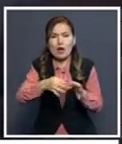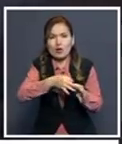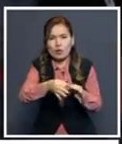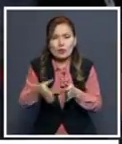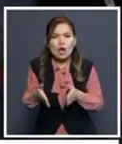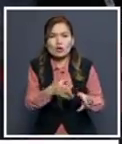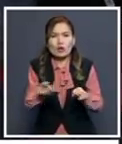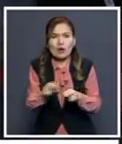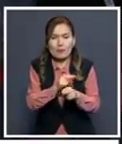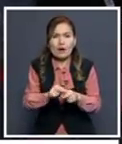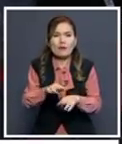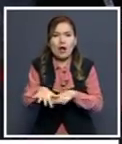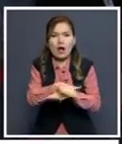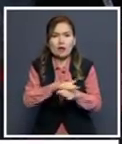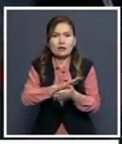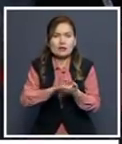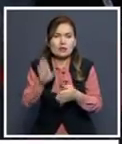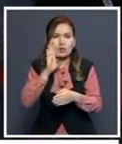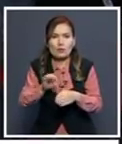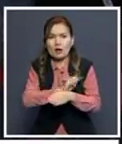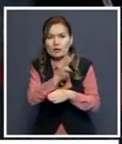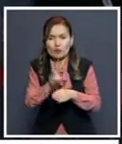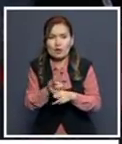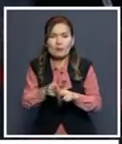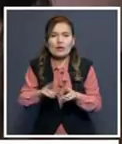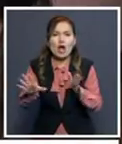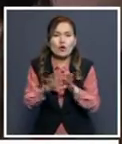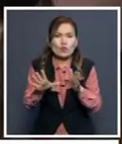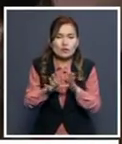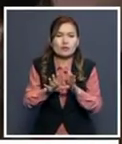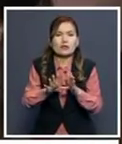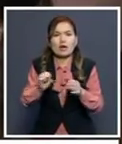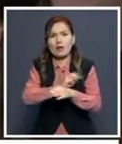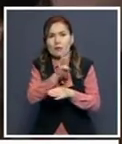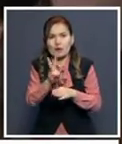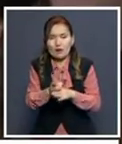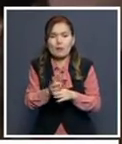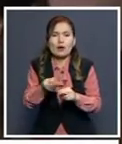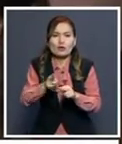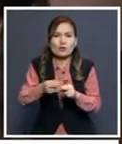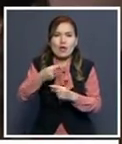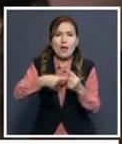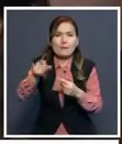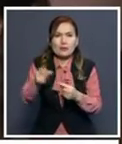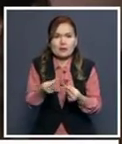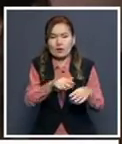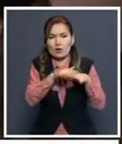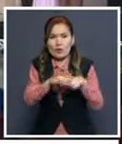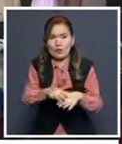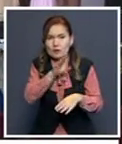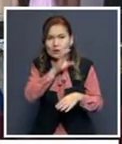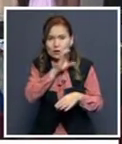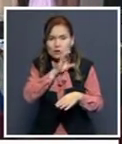жолдарды жөндеу, халықты таза сумен қамту, көшені жарықтандыру жұмыстары кәсіпкерлердің қаражат есебінен атқарылған.